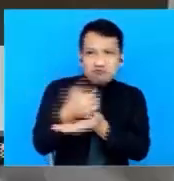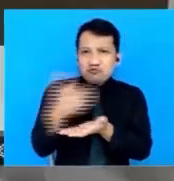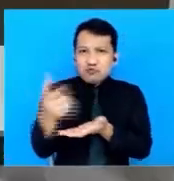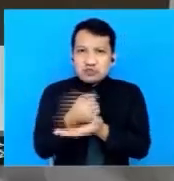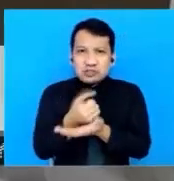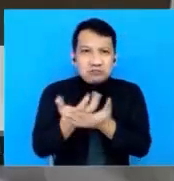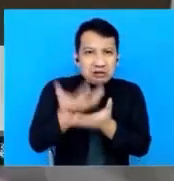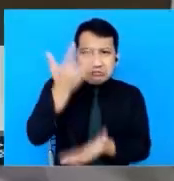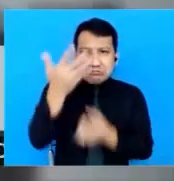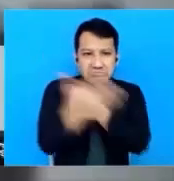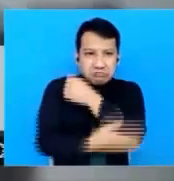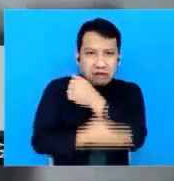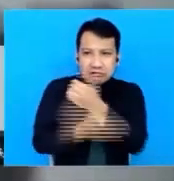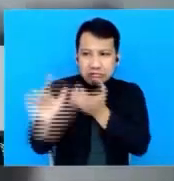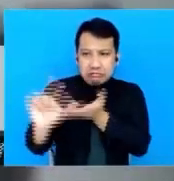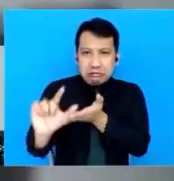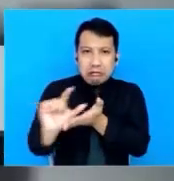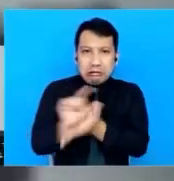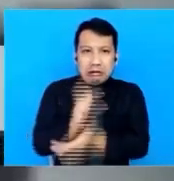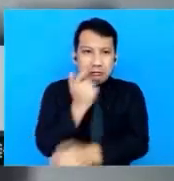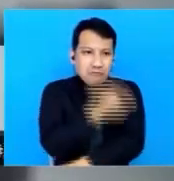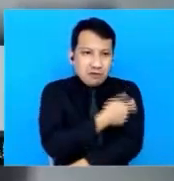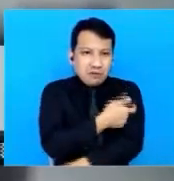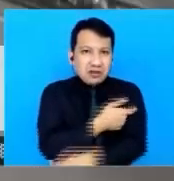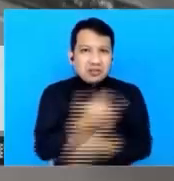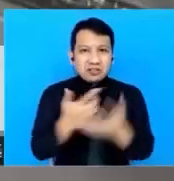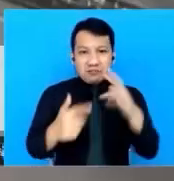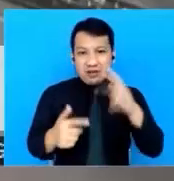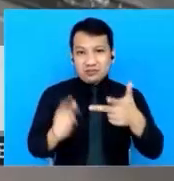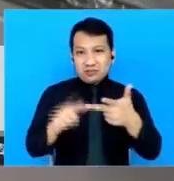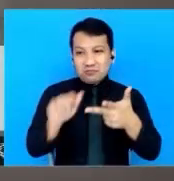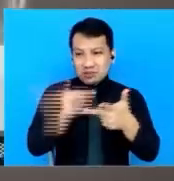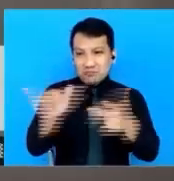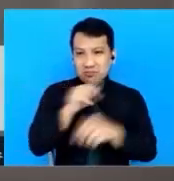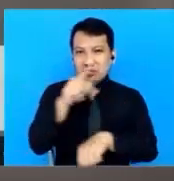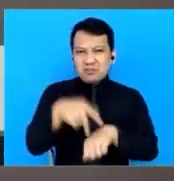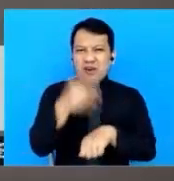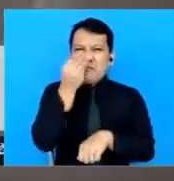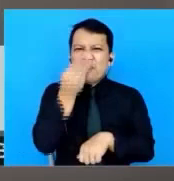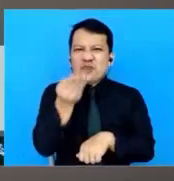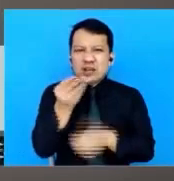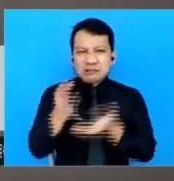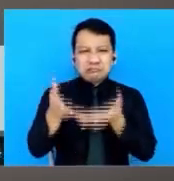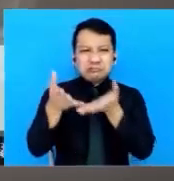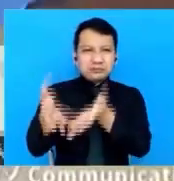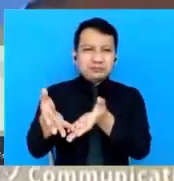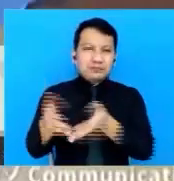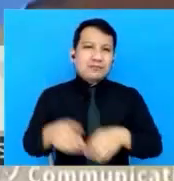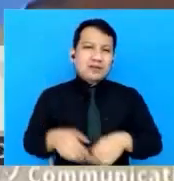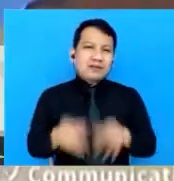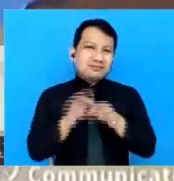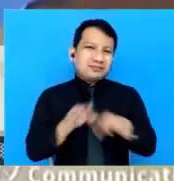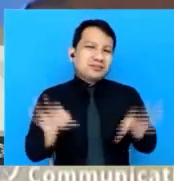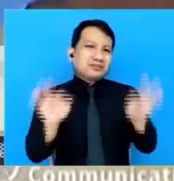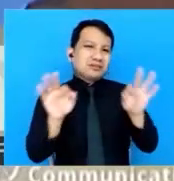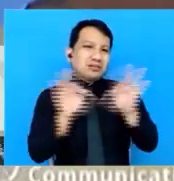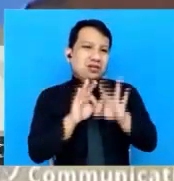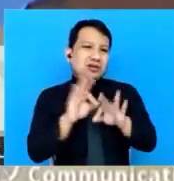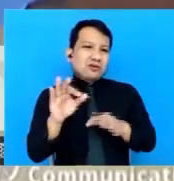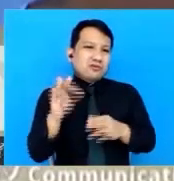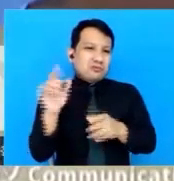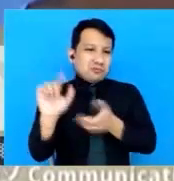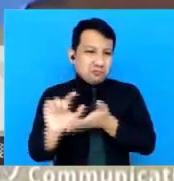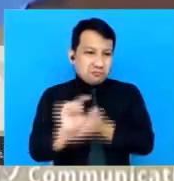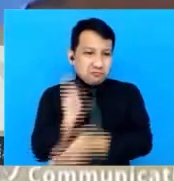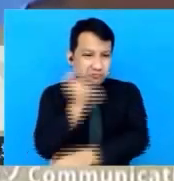na lang ang naiiwan sa third world countries tulad ng Pilipinas. It is a man-made drought of vaccines